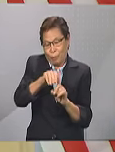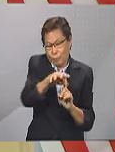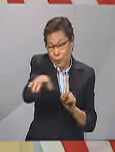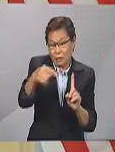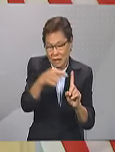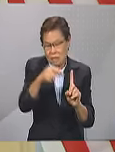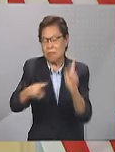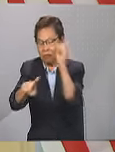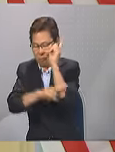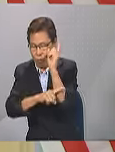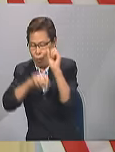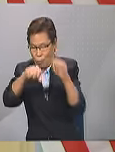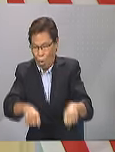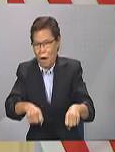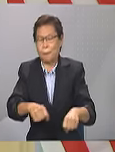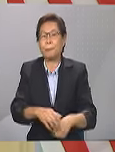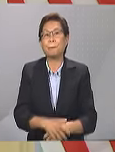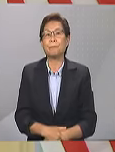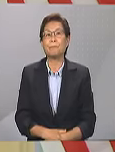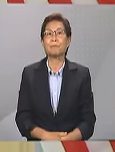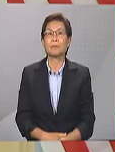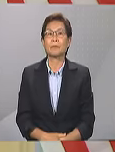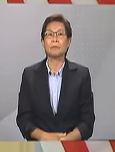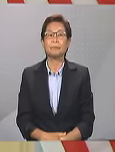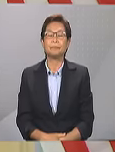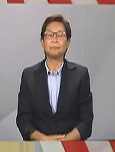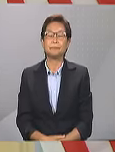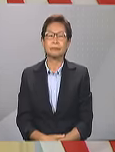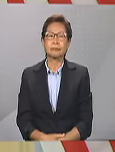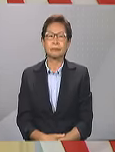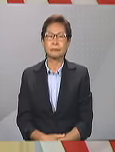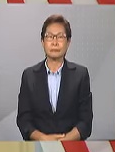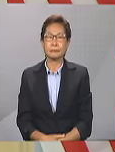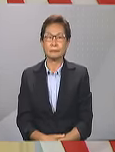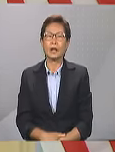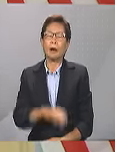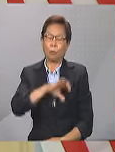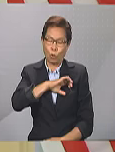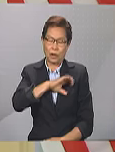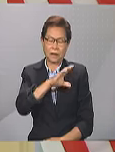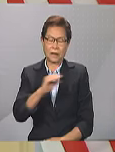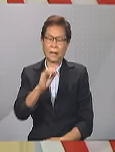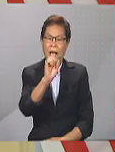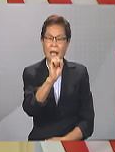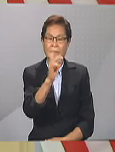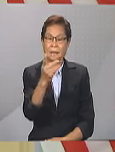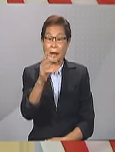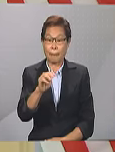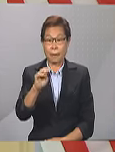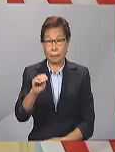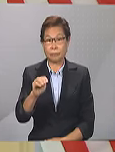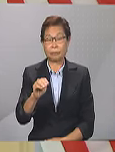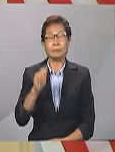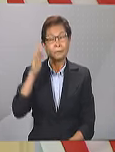diambil tindakan Hai dan pergi saya suburkan bahwa vidyard m&s gmn